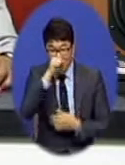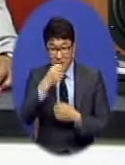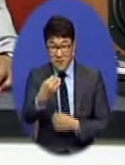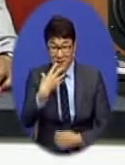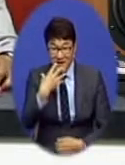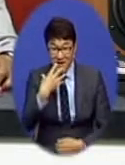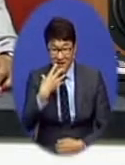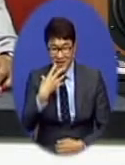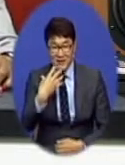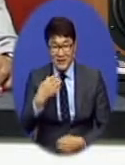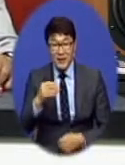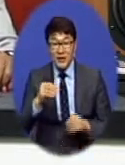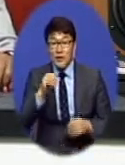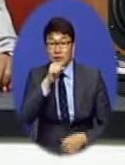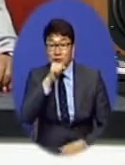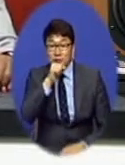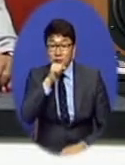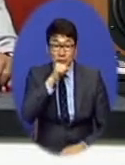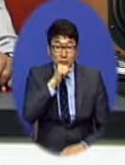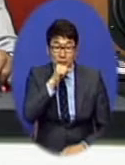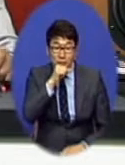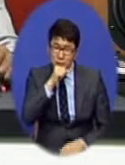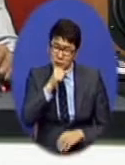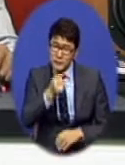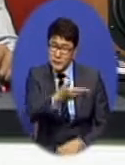저희 반성옥님의 자 심사